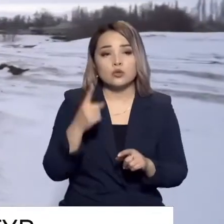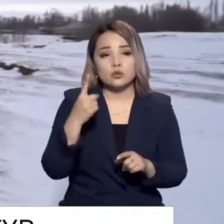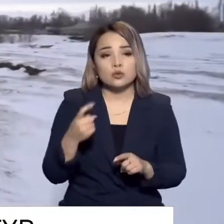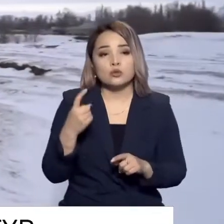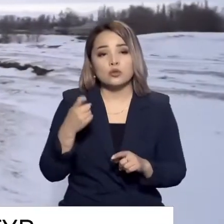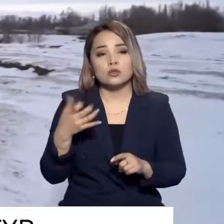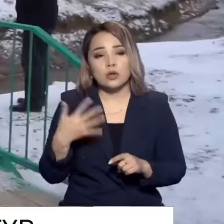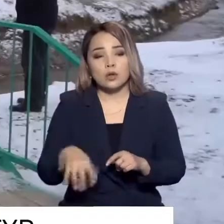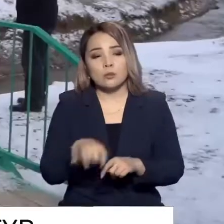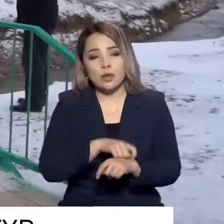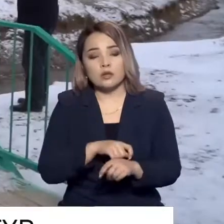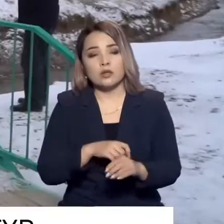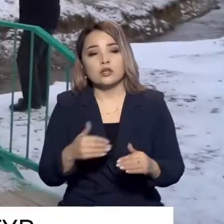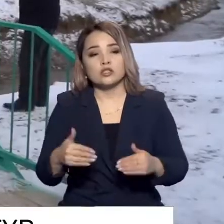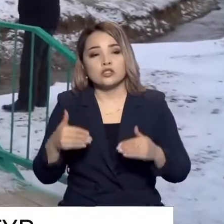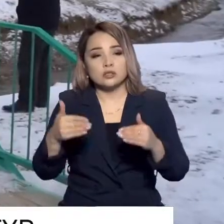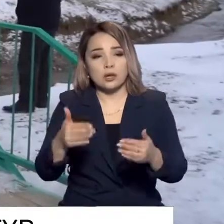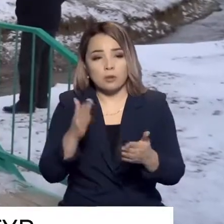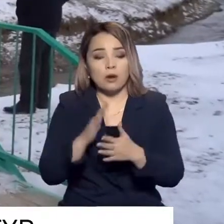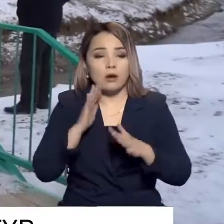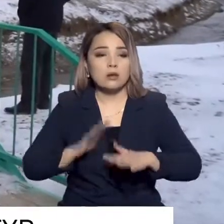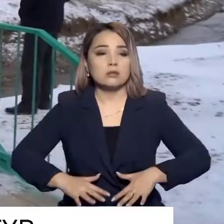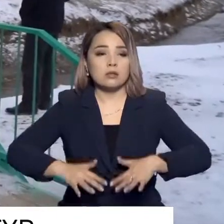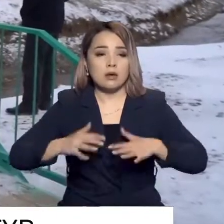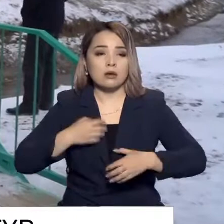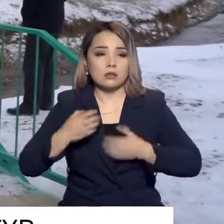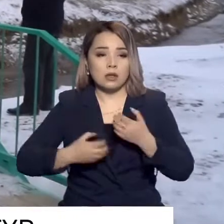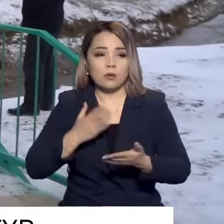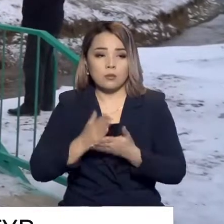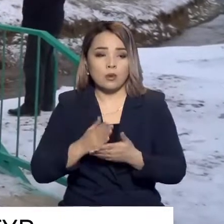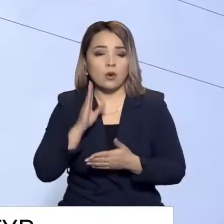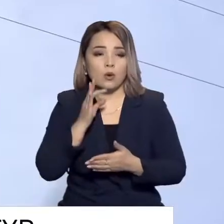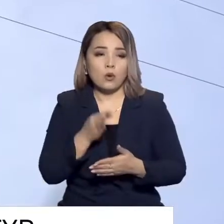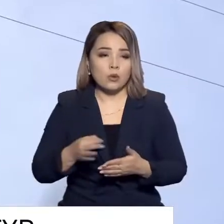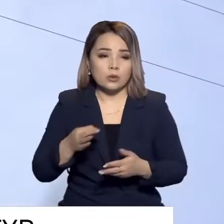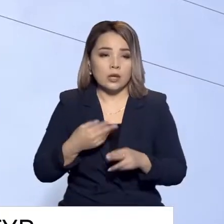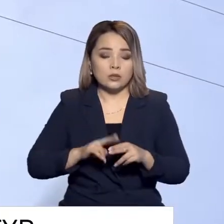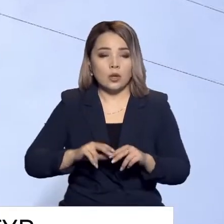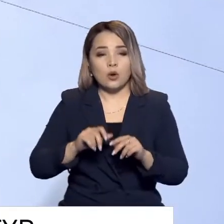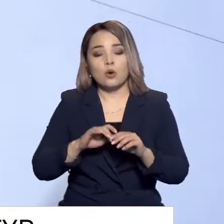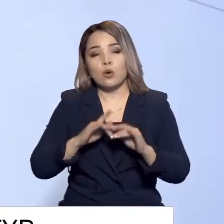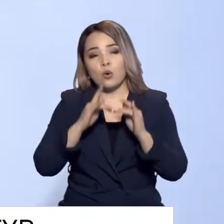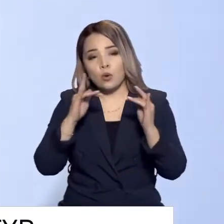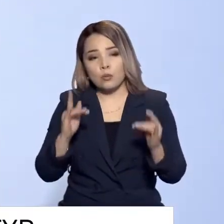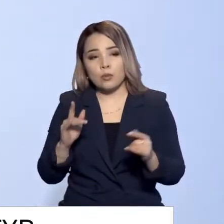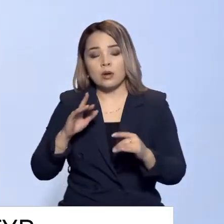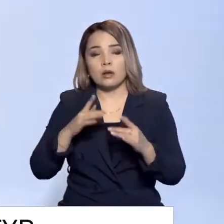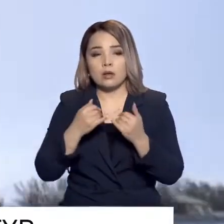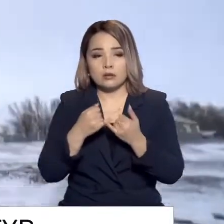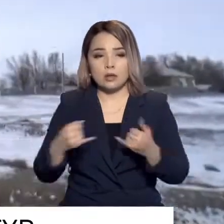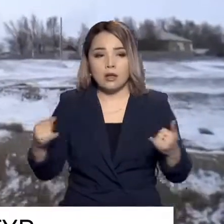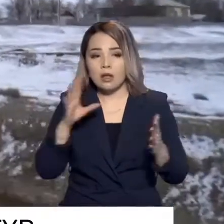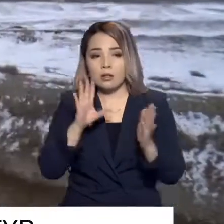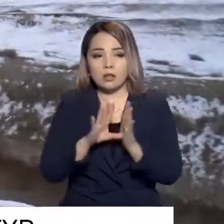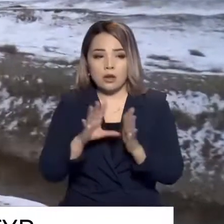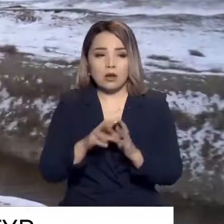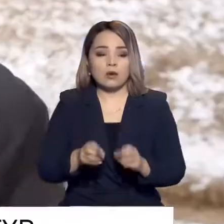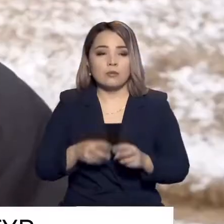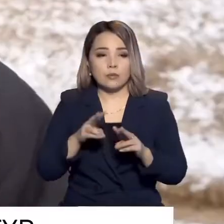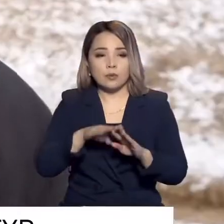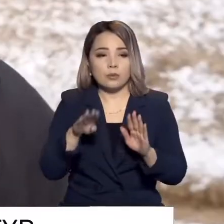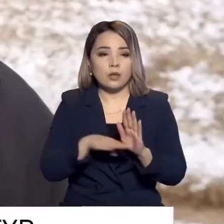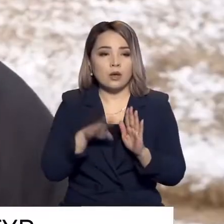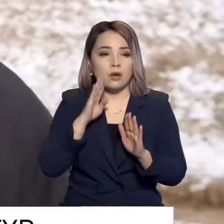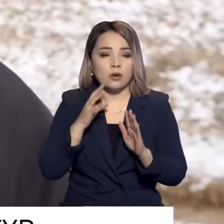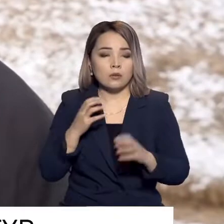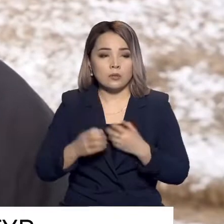кетті. Жұрт биыл көктемде тағы да тасқын болса, өзен үстіне салынған көпір мен жағалаудағы электр бағаналары су астында қала ма деп қауіптенеді.